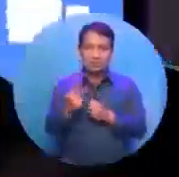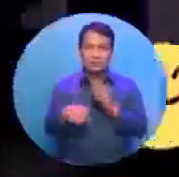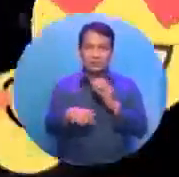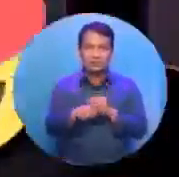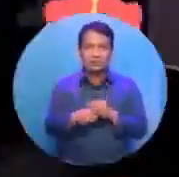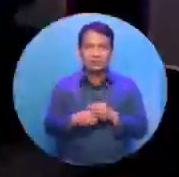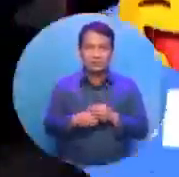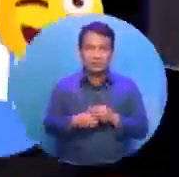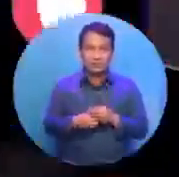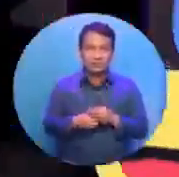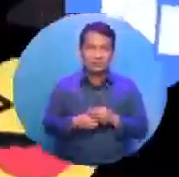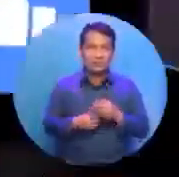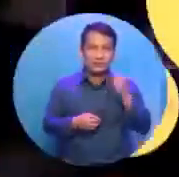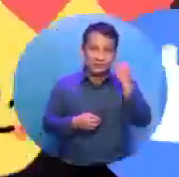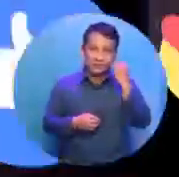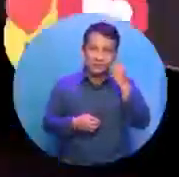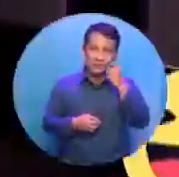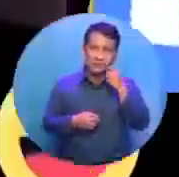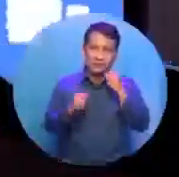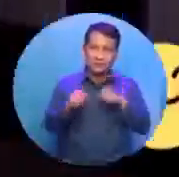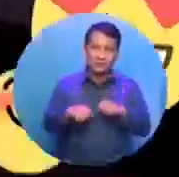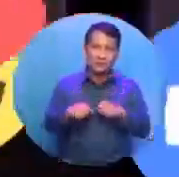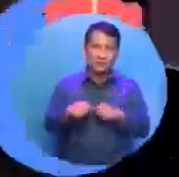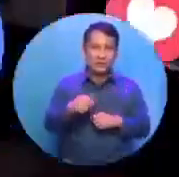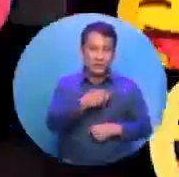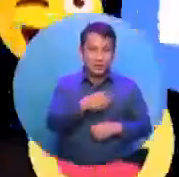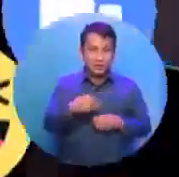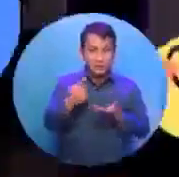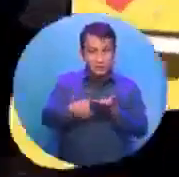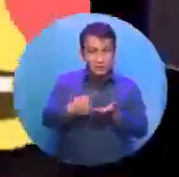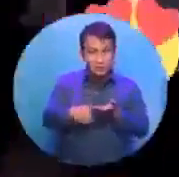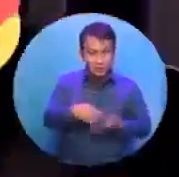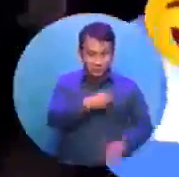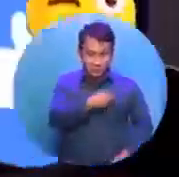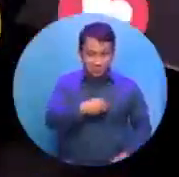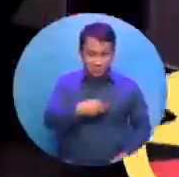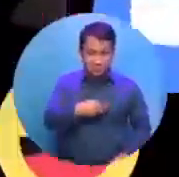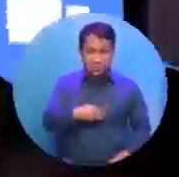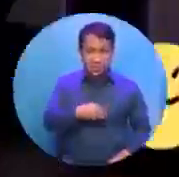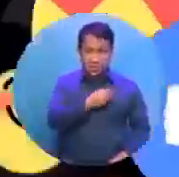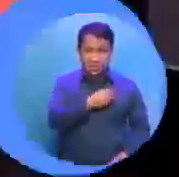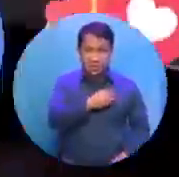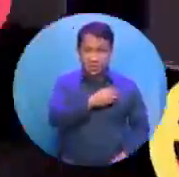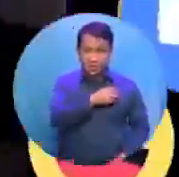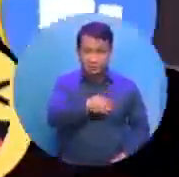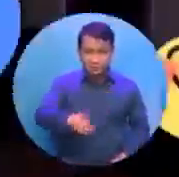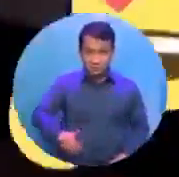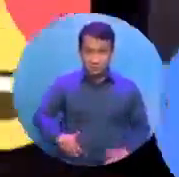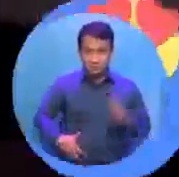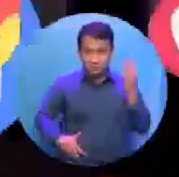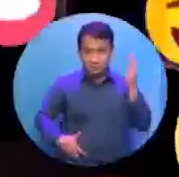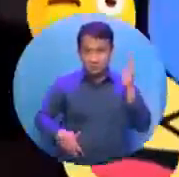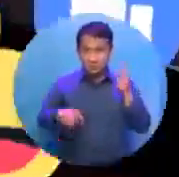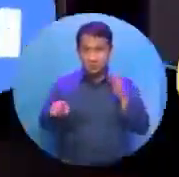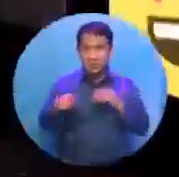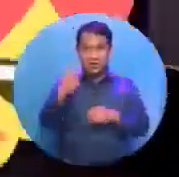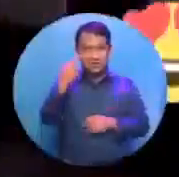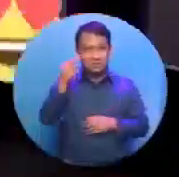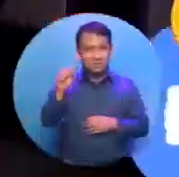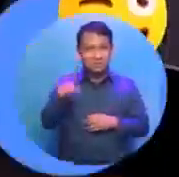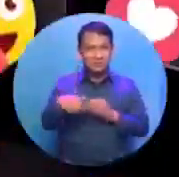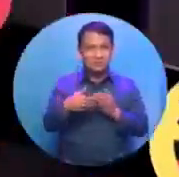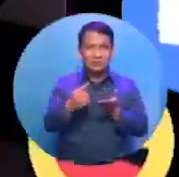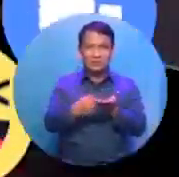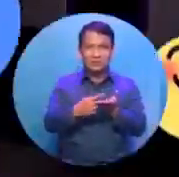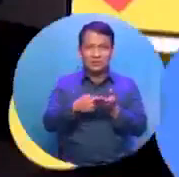Joby Francisco at si Chicky Berhel. Pag-uusapan natin yung Miss Universe Philippines. Yes. Oh. Eh, kukongratulate ko lang rin po yung hyper-realist artist na si Oliver na